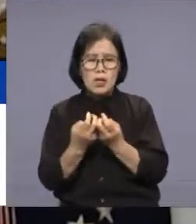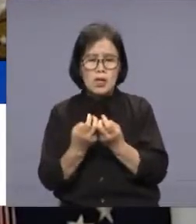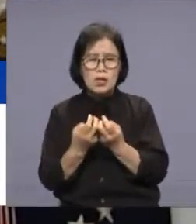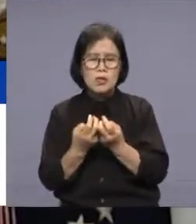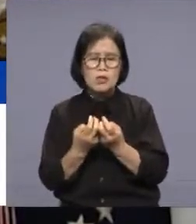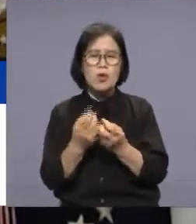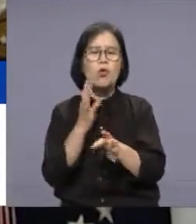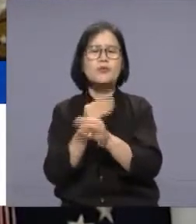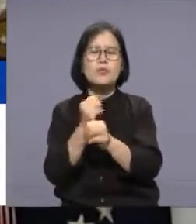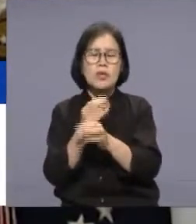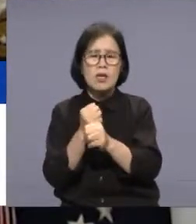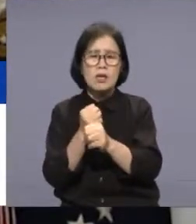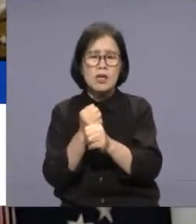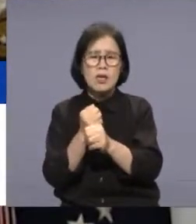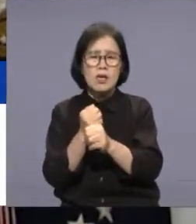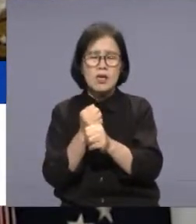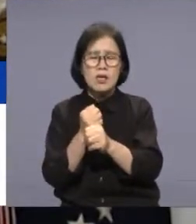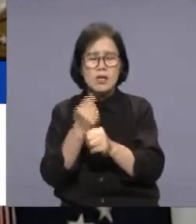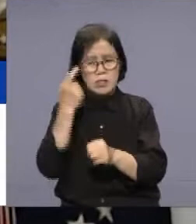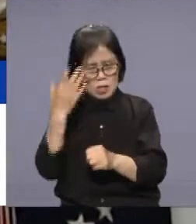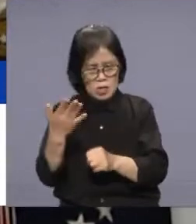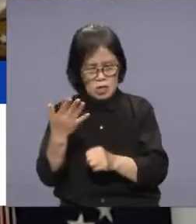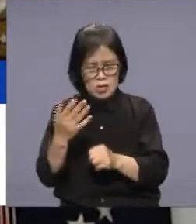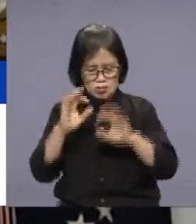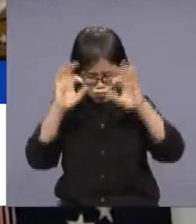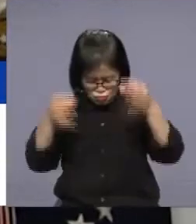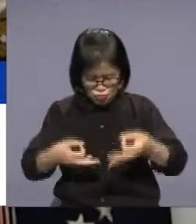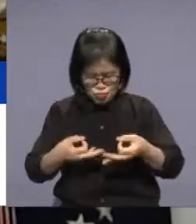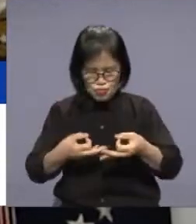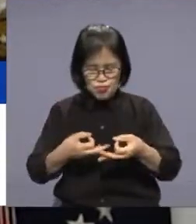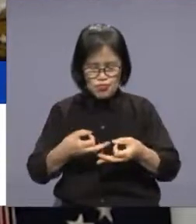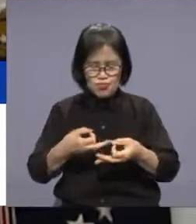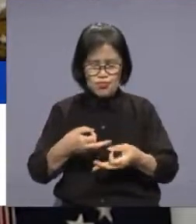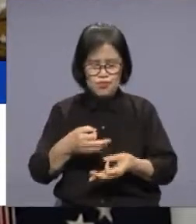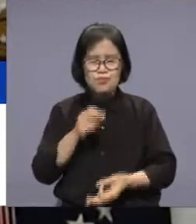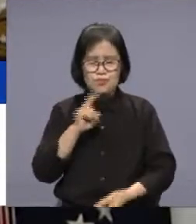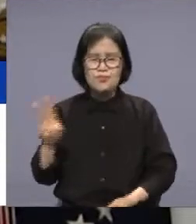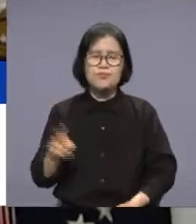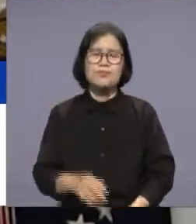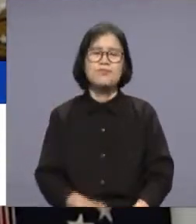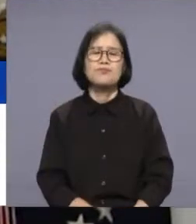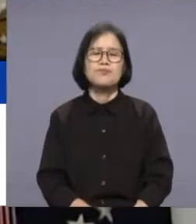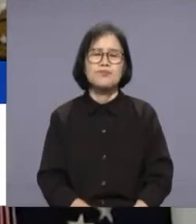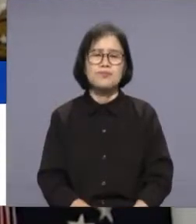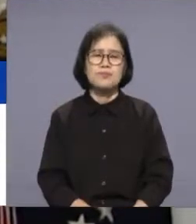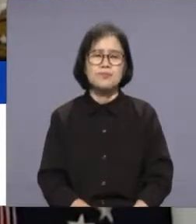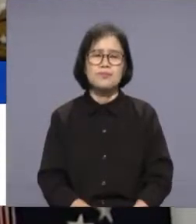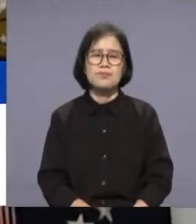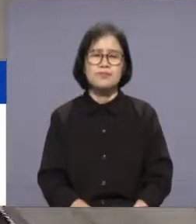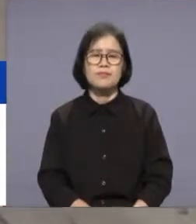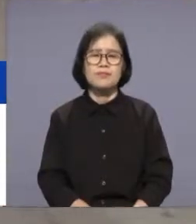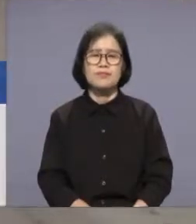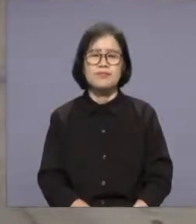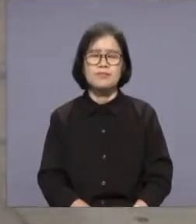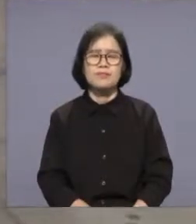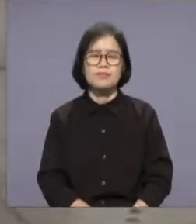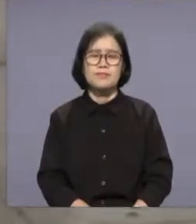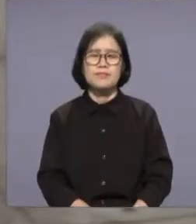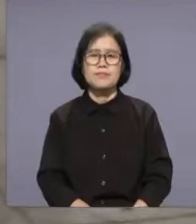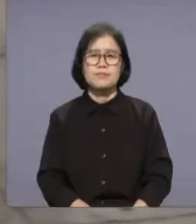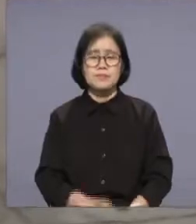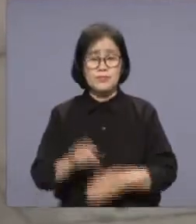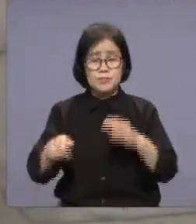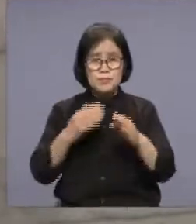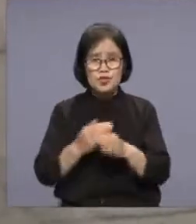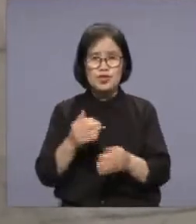lobby? When in God's name we do what we all know in our gut needs to be done? 이런